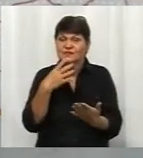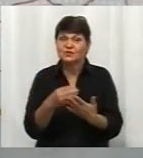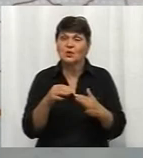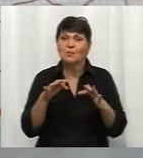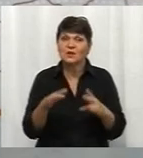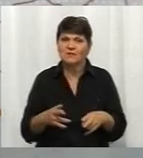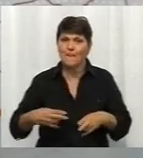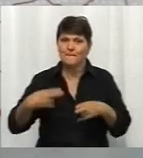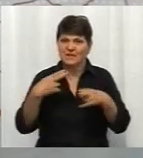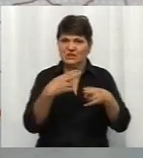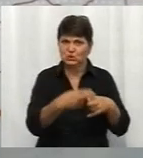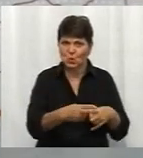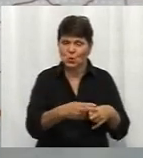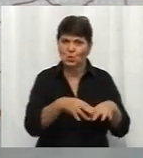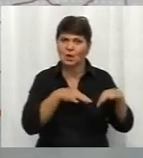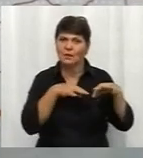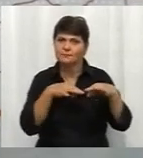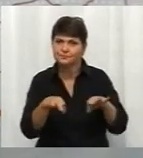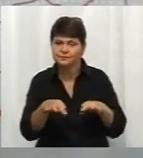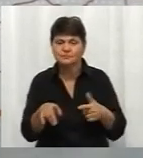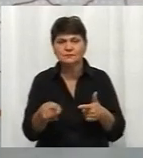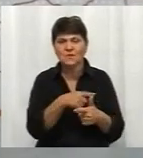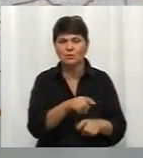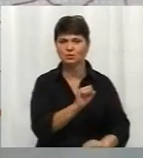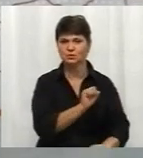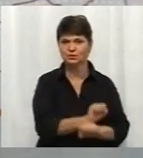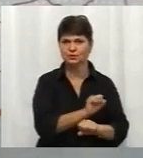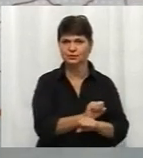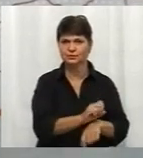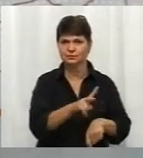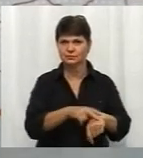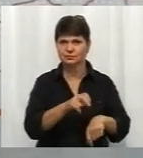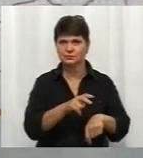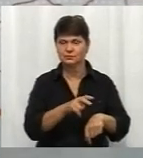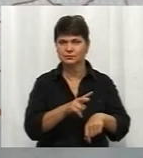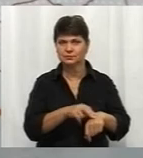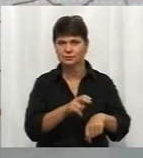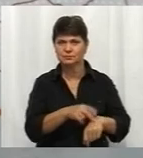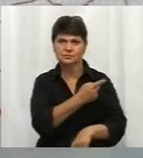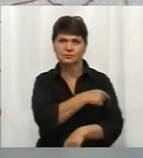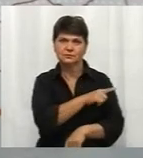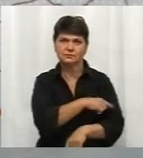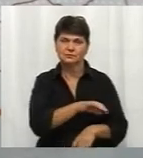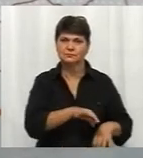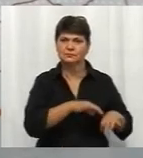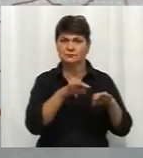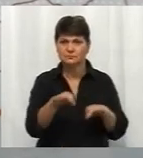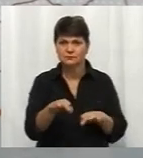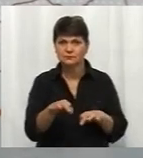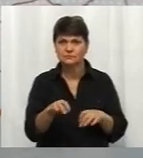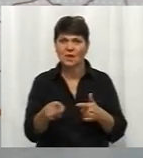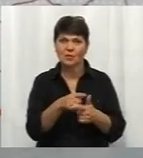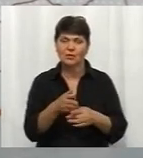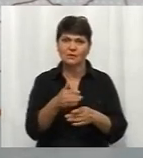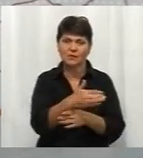явні перешкоди в русі, тобто або змусив зупинитися, або різко змінити напрямок руху, тоді в такому випадку